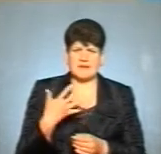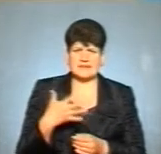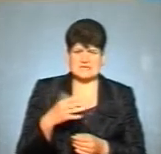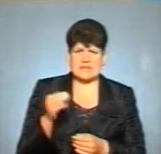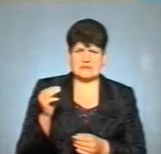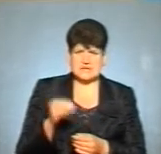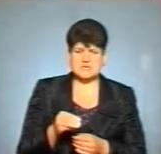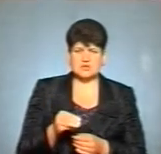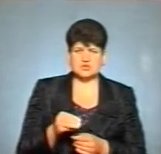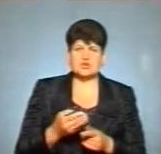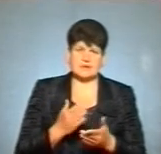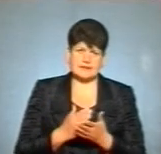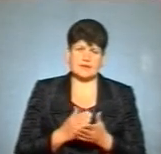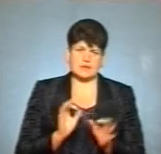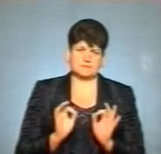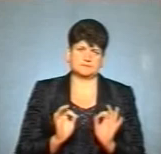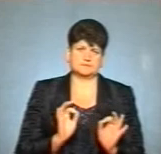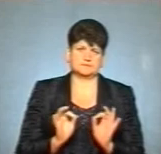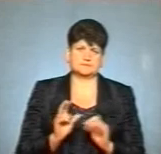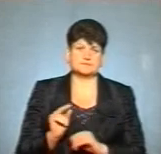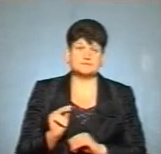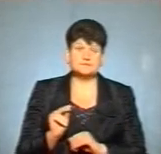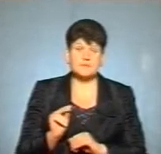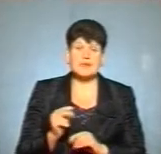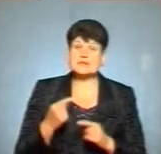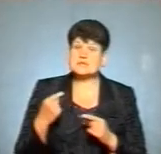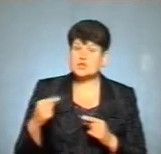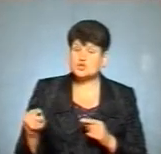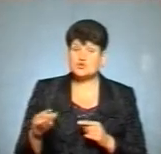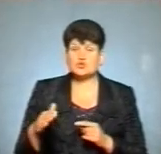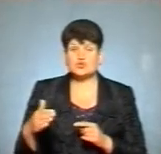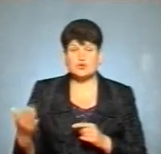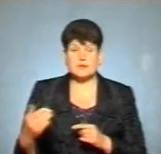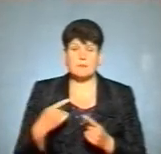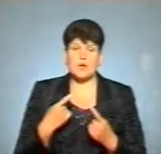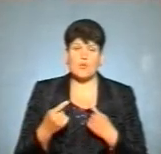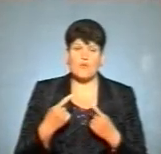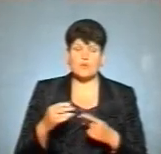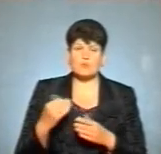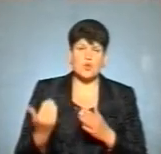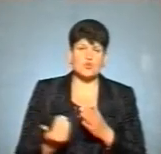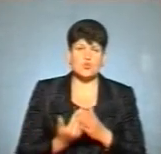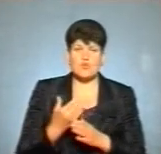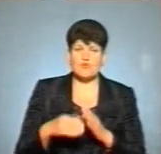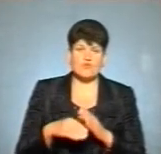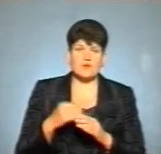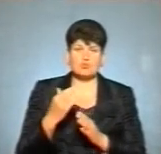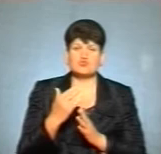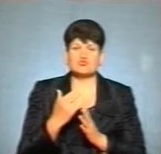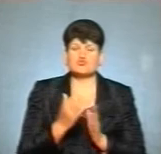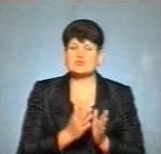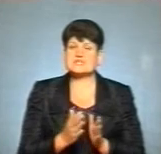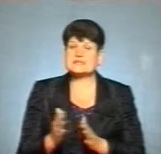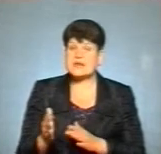тисяч є адекватною цифрою. З іншої сторони, ми говоримо про зовсім нову виборчу систему. Так?